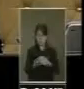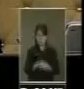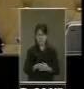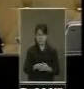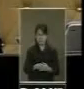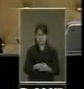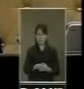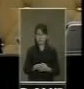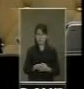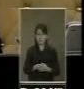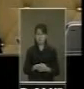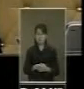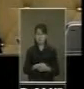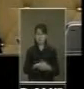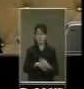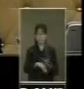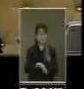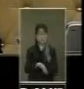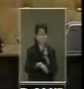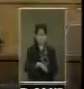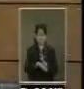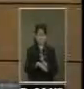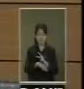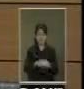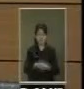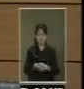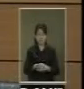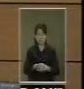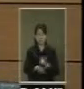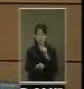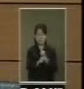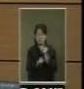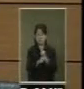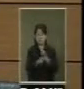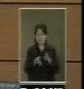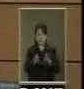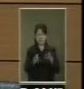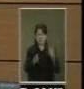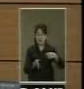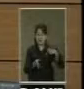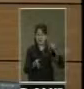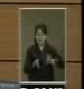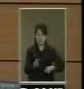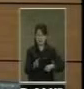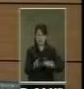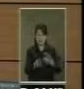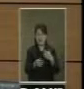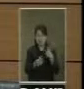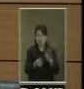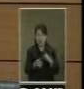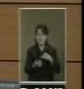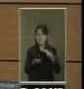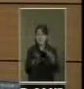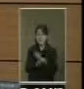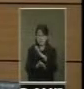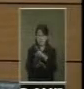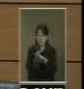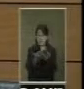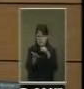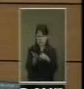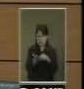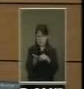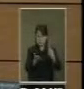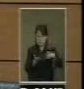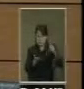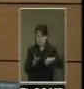พนะครับ ประธานครับท่านประธานเป็นตุลาการมาก่อนเอกสารอย่างนี้ศาลรับฟังนะครับท่